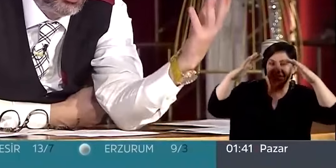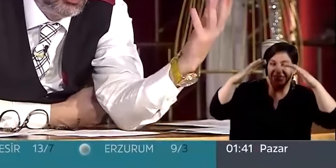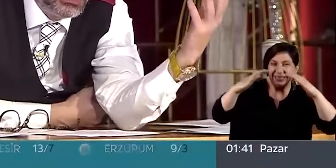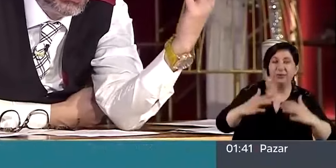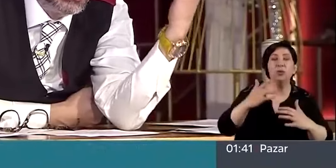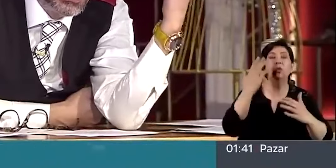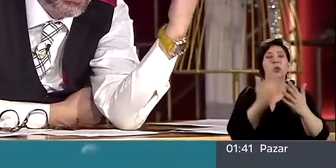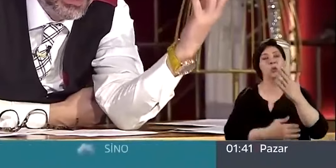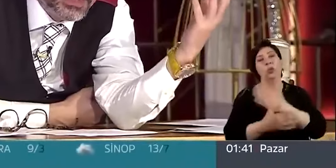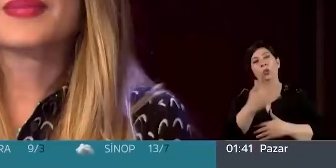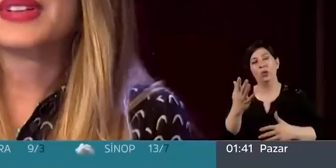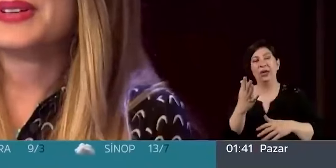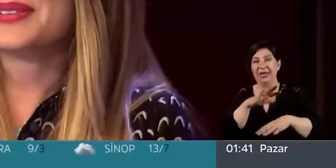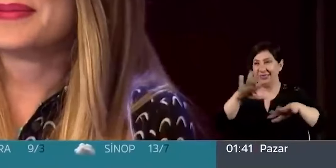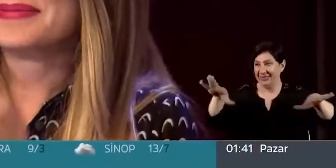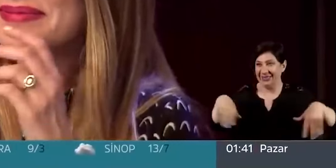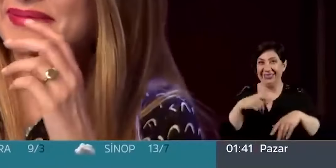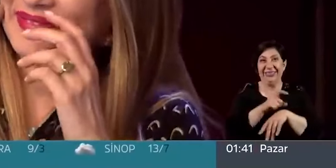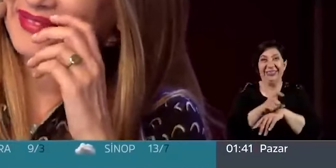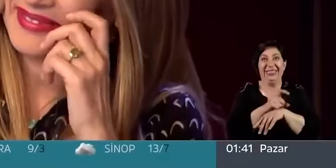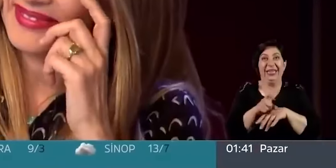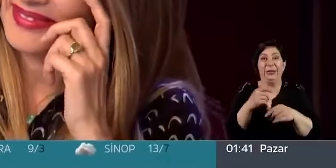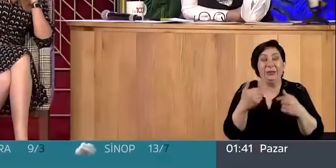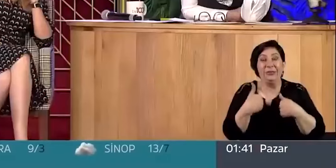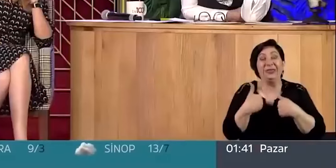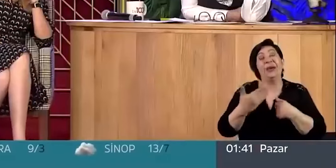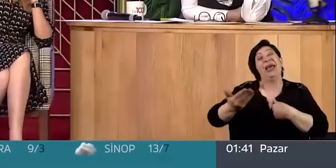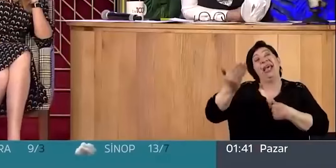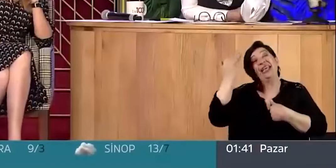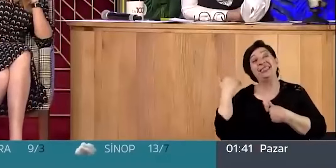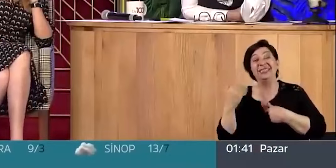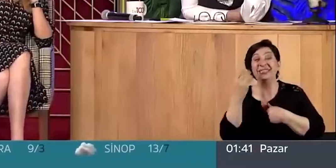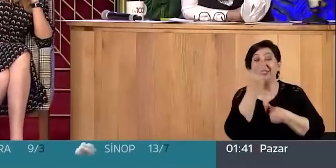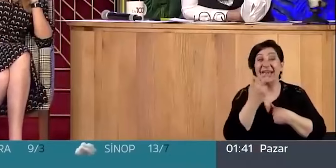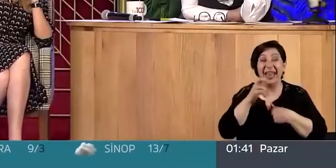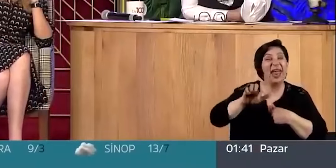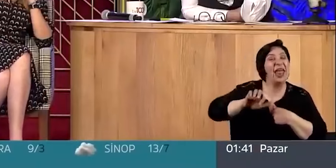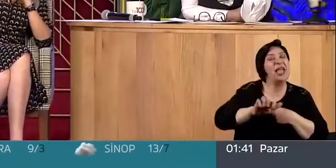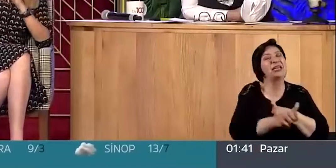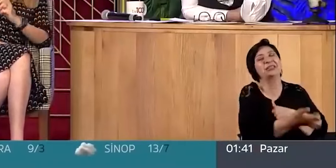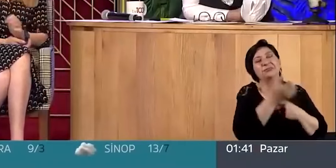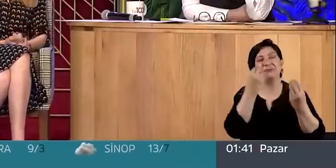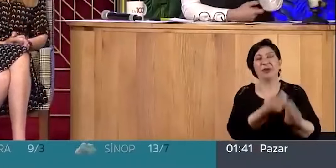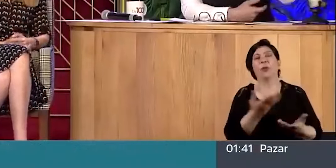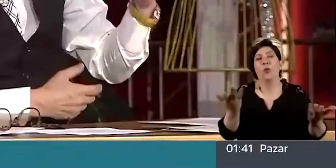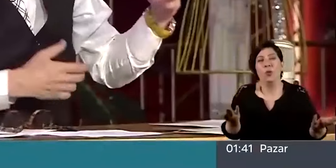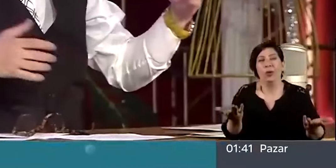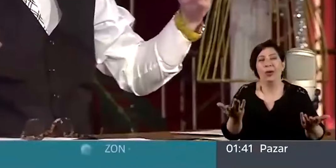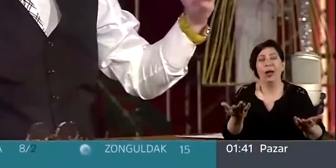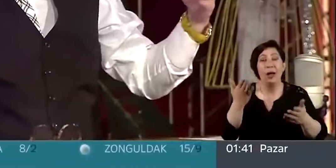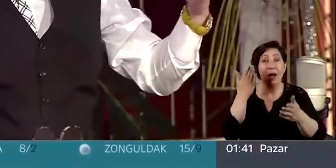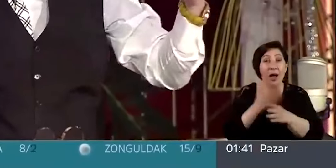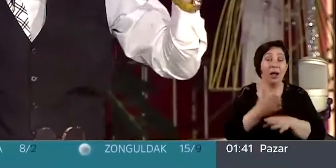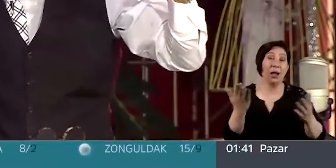Yığınlar yorgun, yığınlar stresli. Bizi my love diyerek ezme. Bizi hakikaten yani